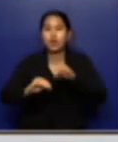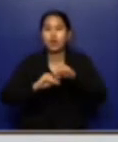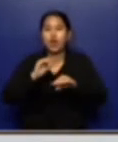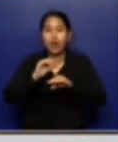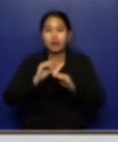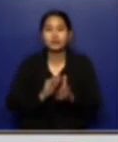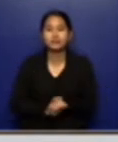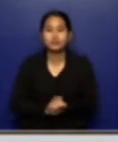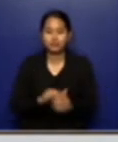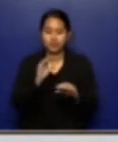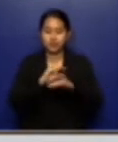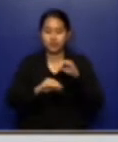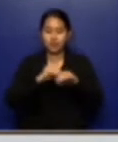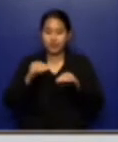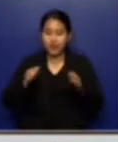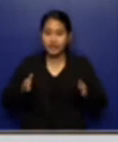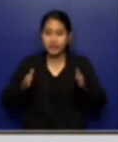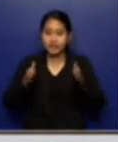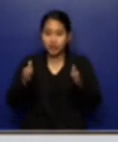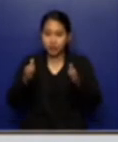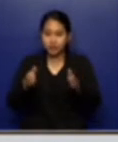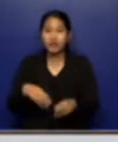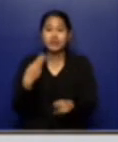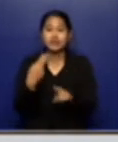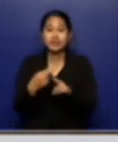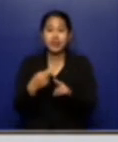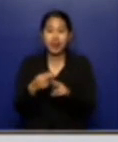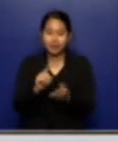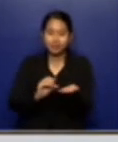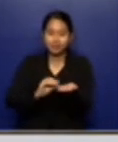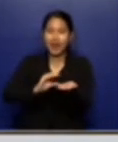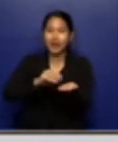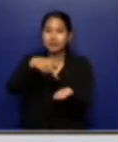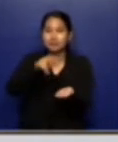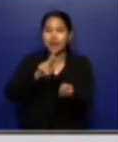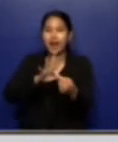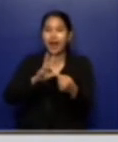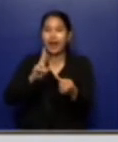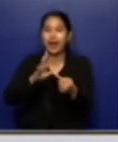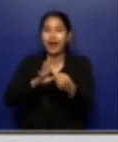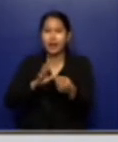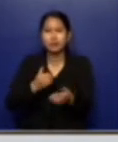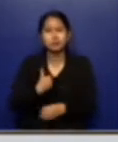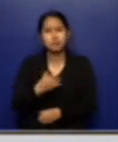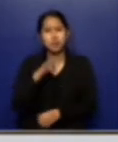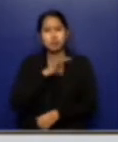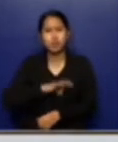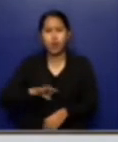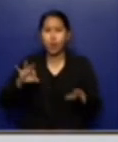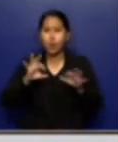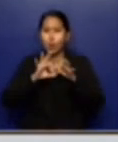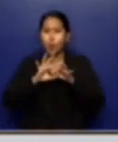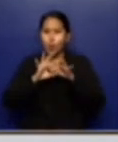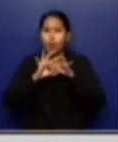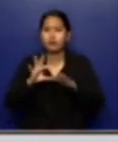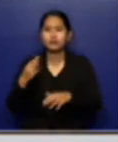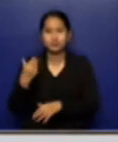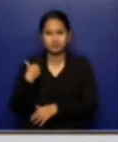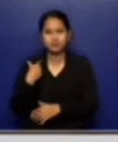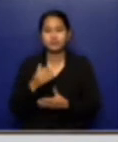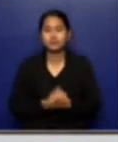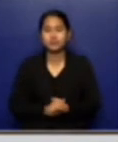งานก่อสร้างถนนพาราแอดฟันเนี่ยสิ่งที่ผมเป็นห่วงที่สุดนะครับ